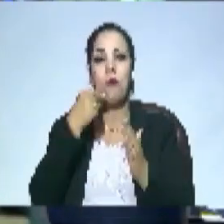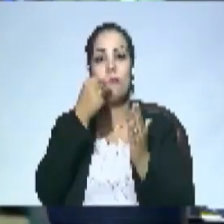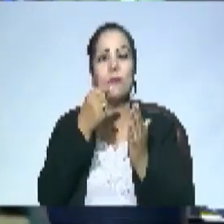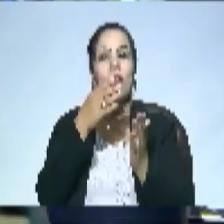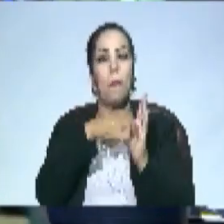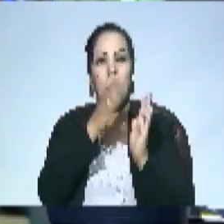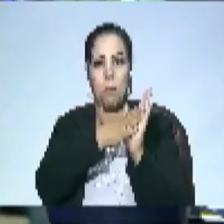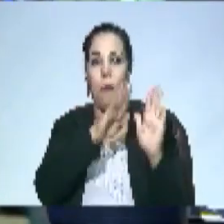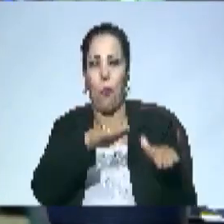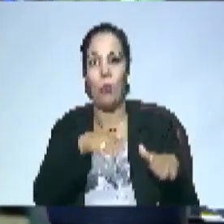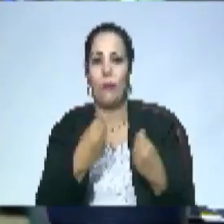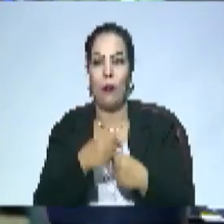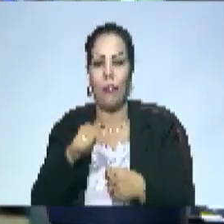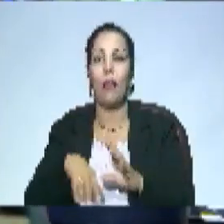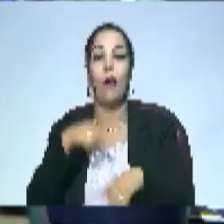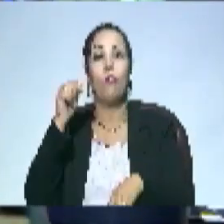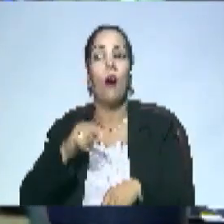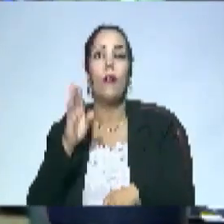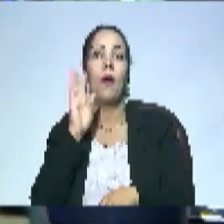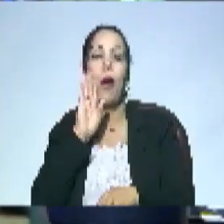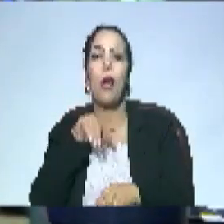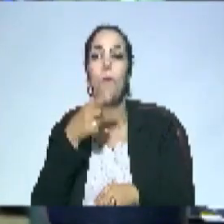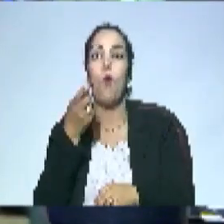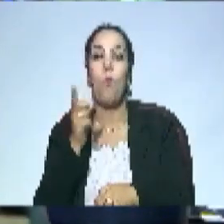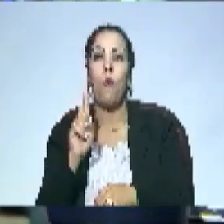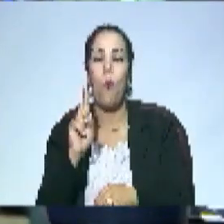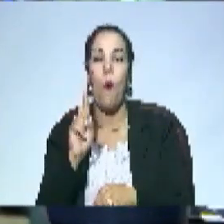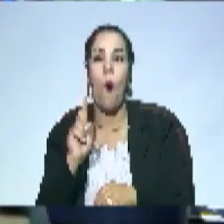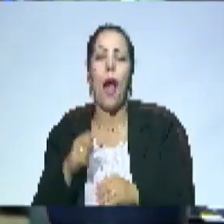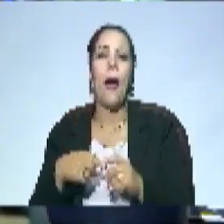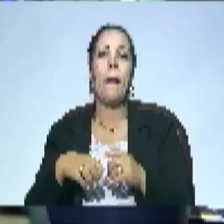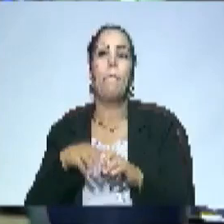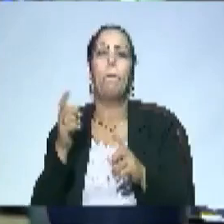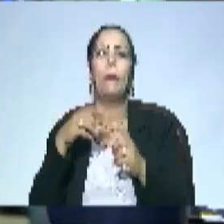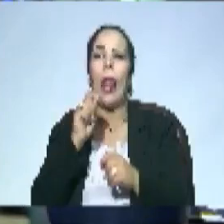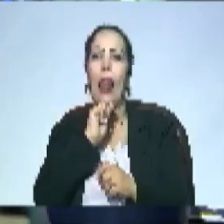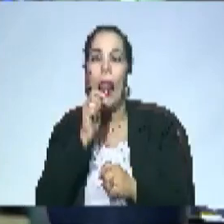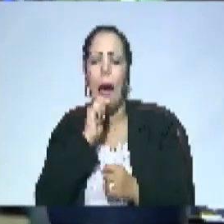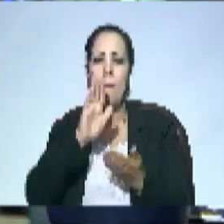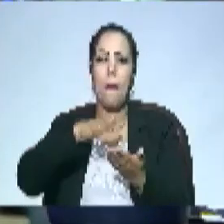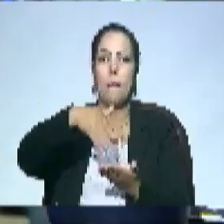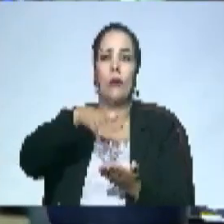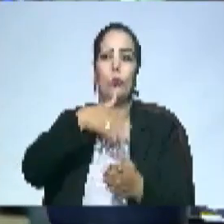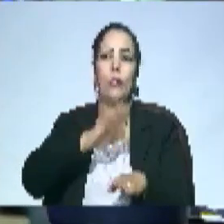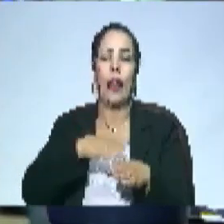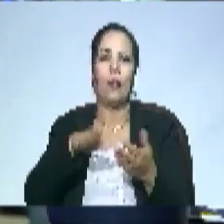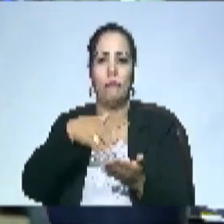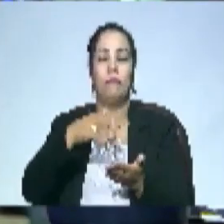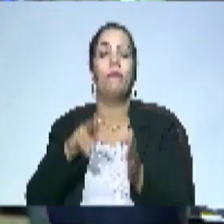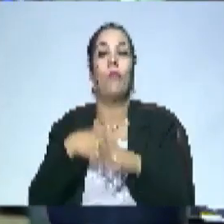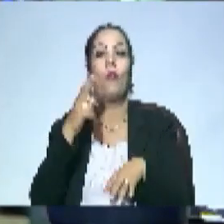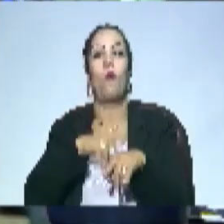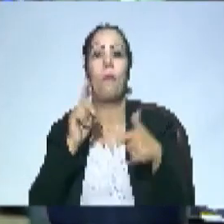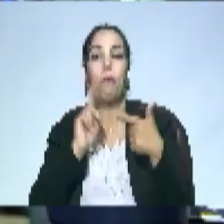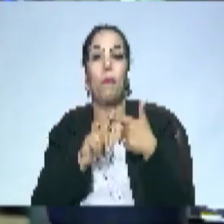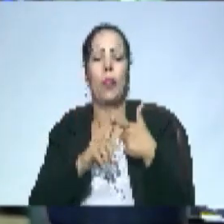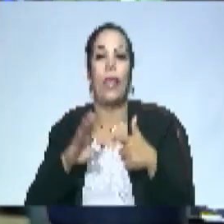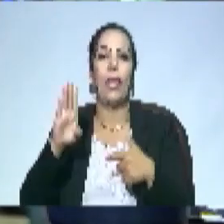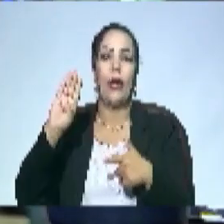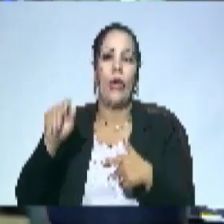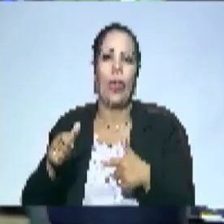النهاردة. النهاردة هناخد واحد فيليه مشوي على بوريه كده، وهناخد واحد